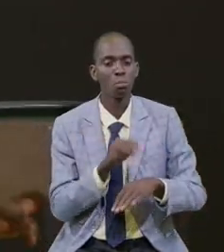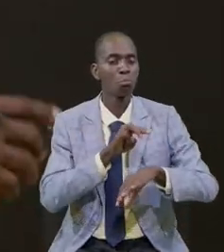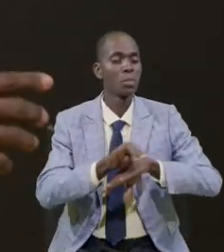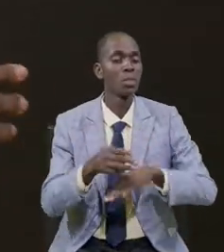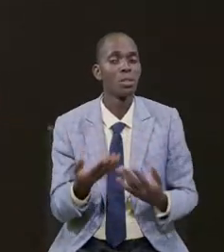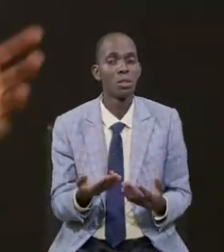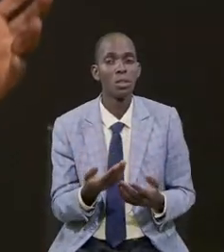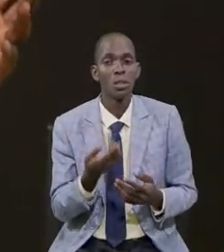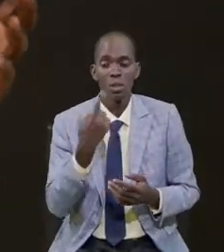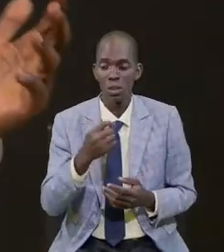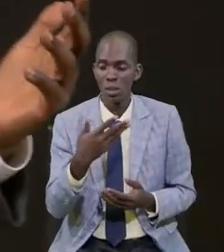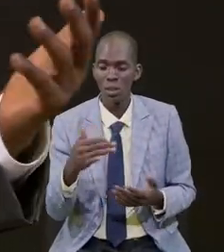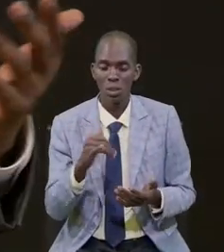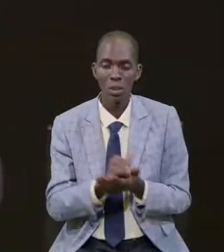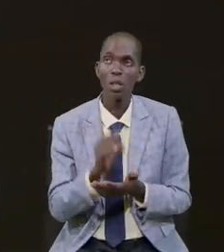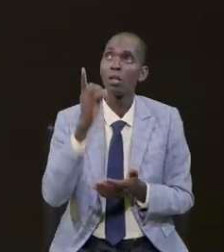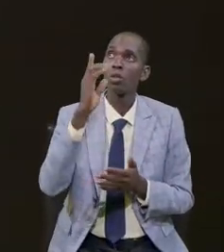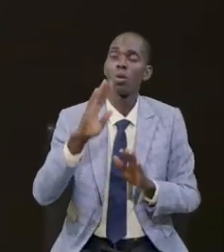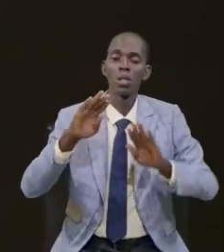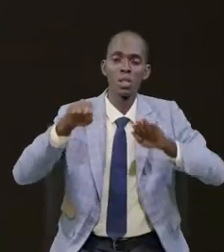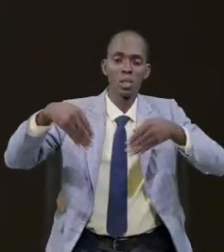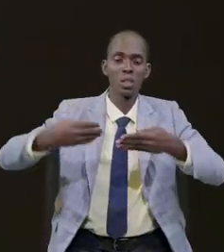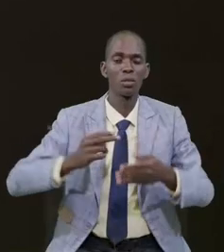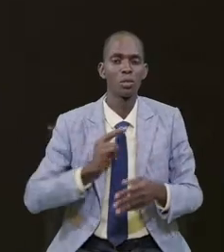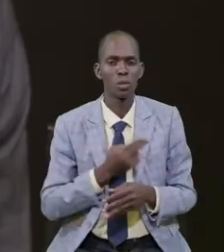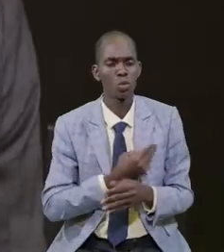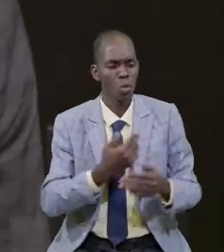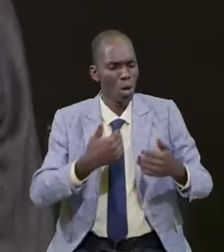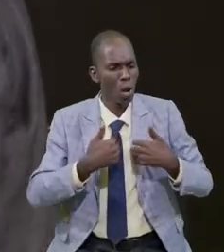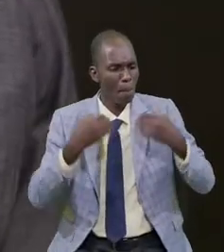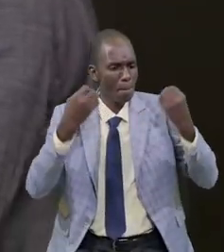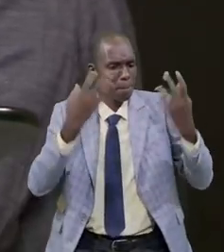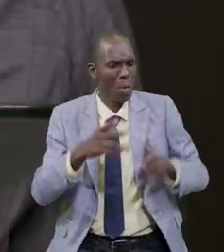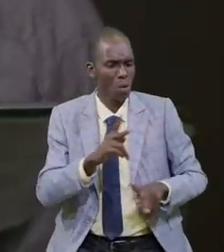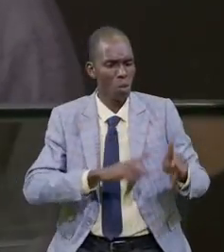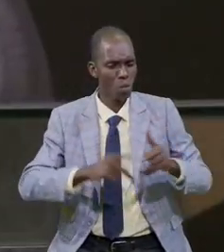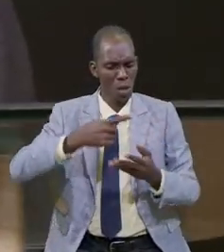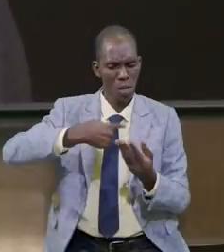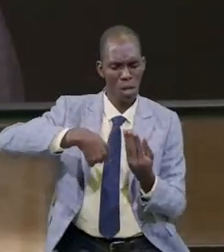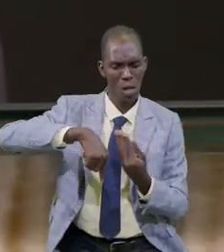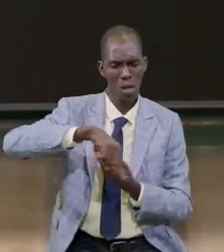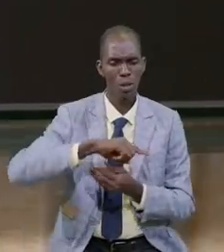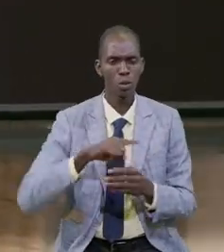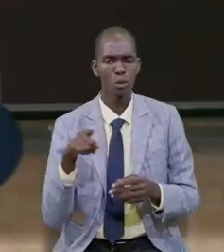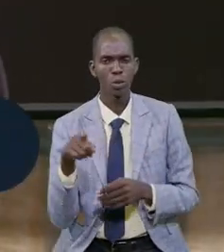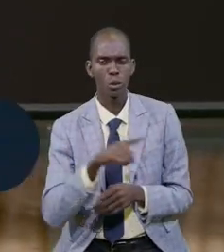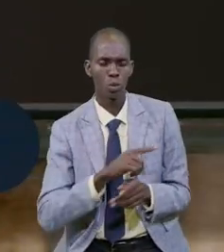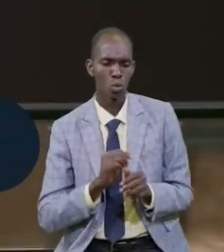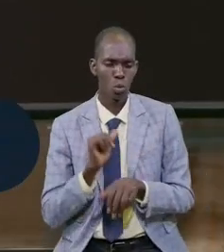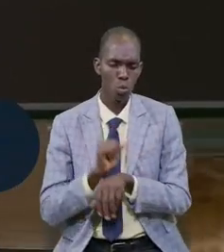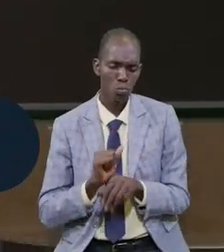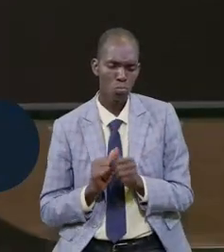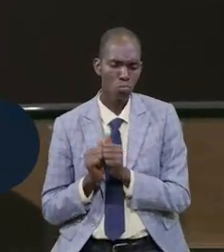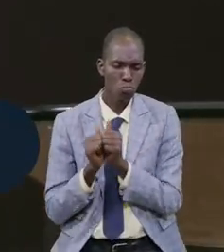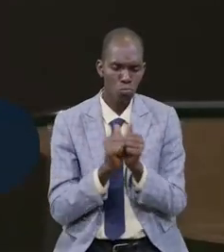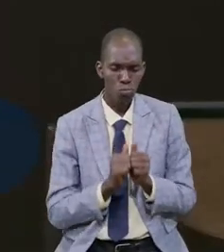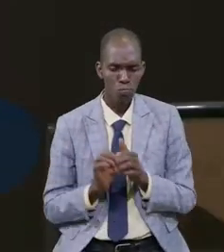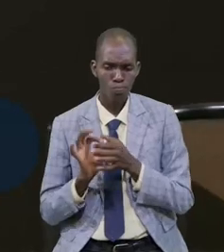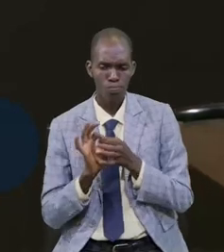nous a donnée, on a beaucoup de personnes autour de vous. Vous travaillez ensemble, vous avancez ensemble,